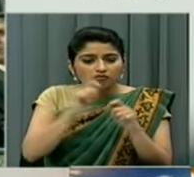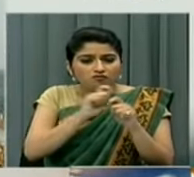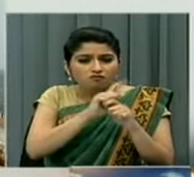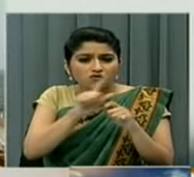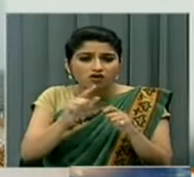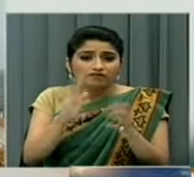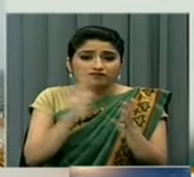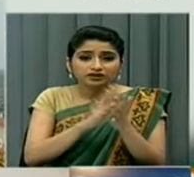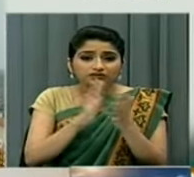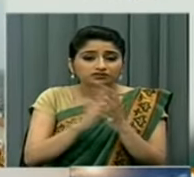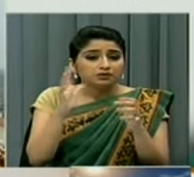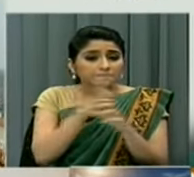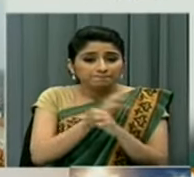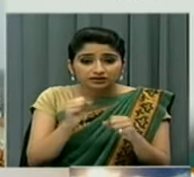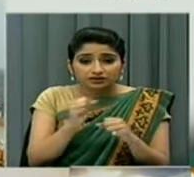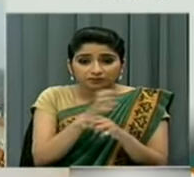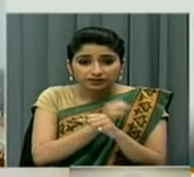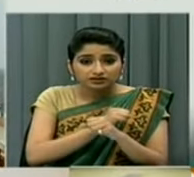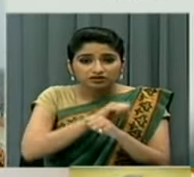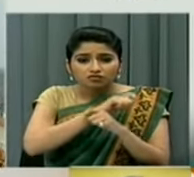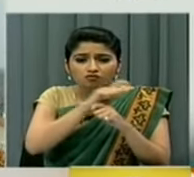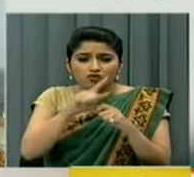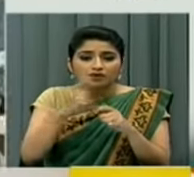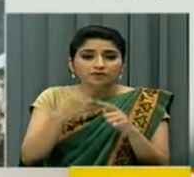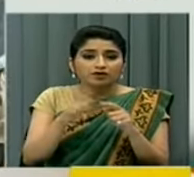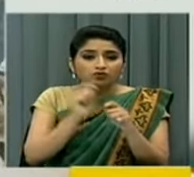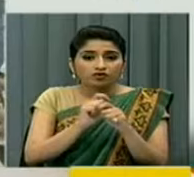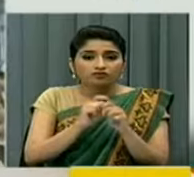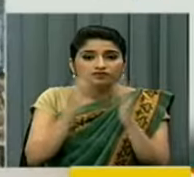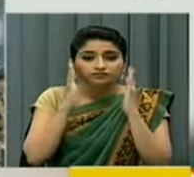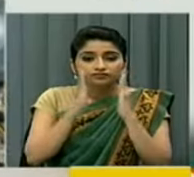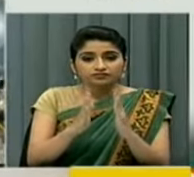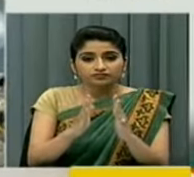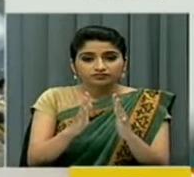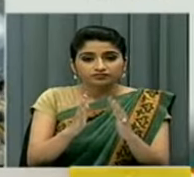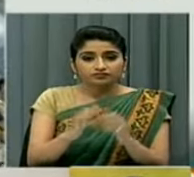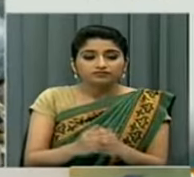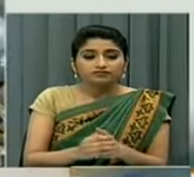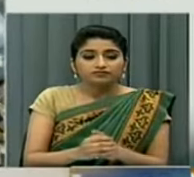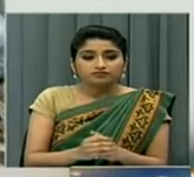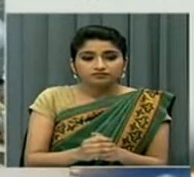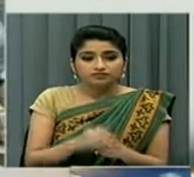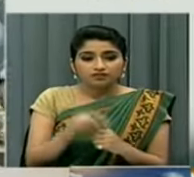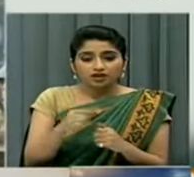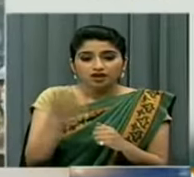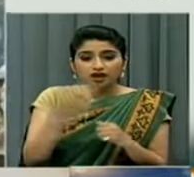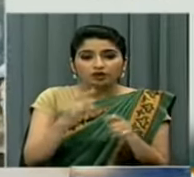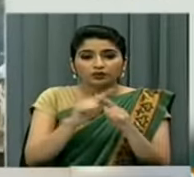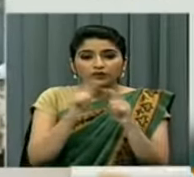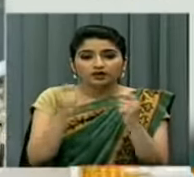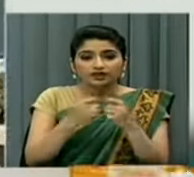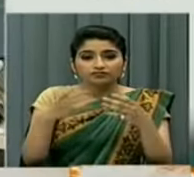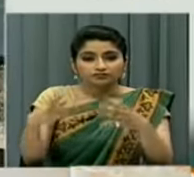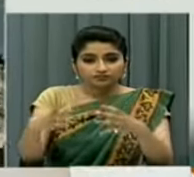की कैटेगरी अलग होती है, पुलिस की कैटेगरी अलग होती है। जब अवार्ड मिलता है बेस्ट मार्चिंग कंटिंजेंट,